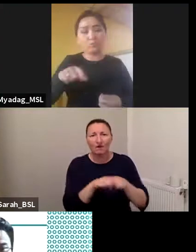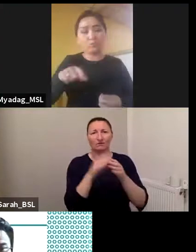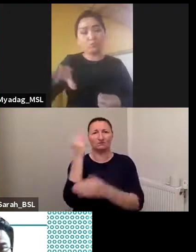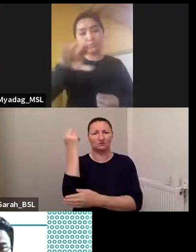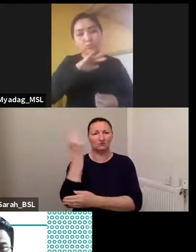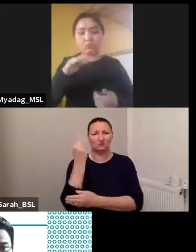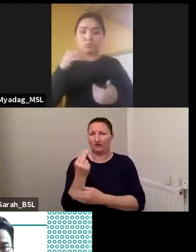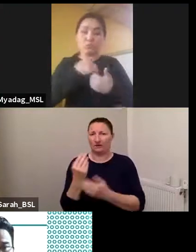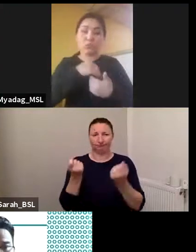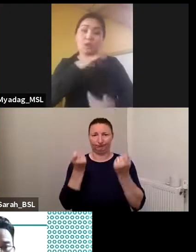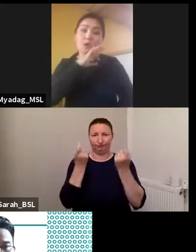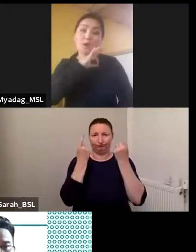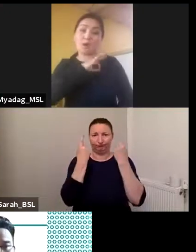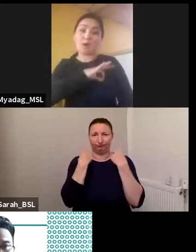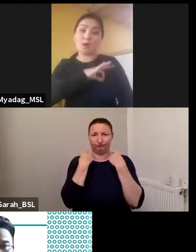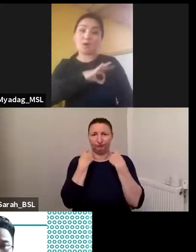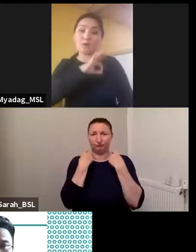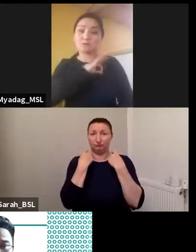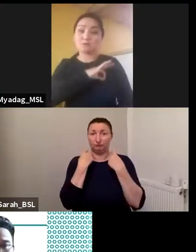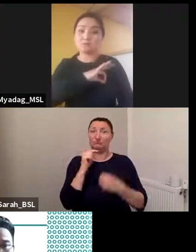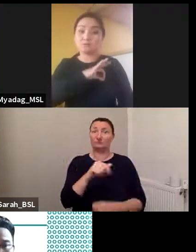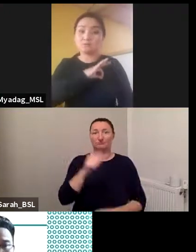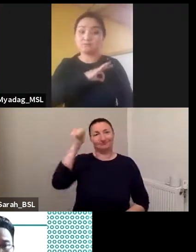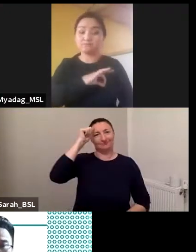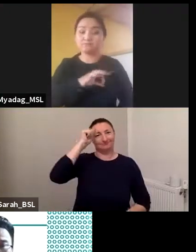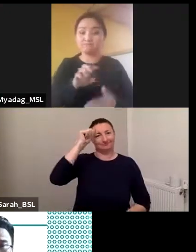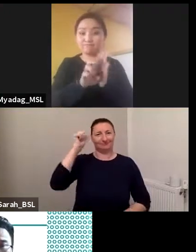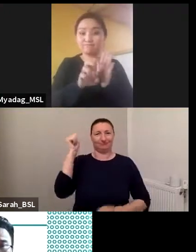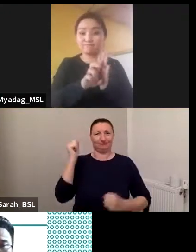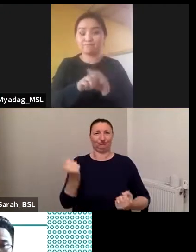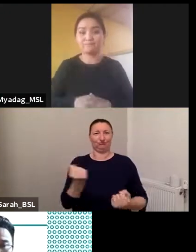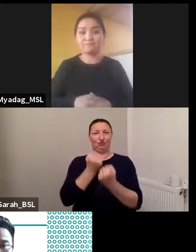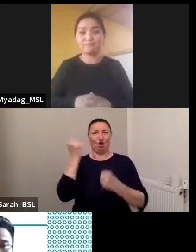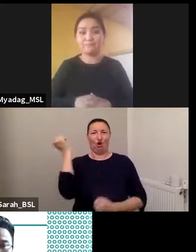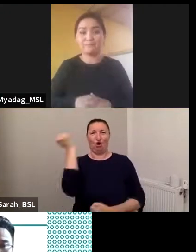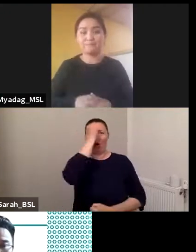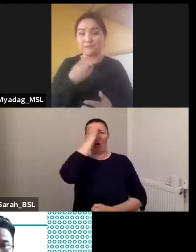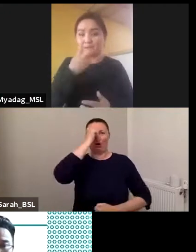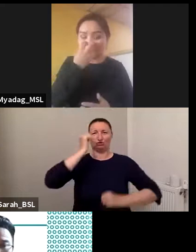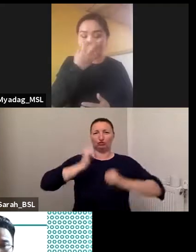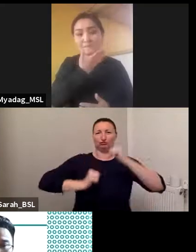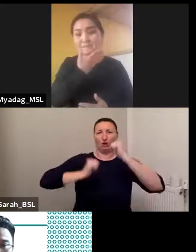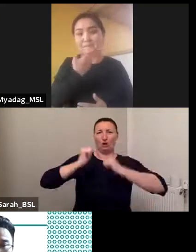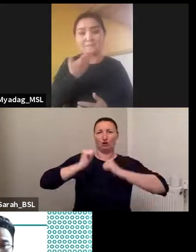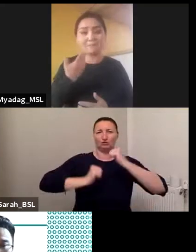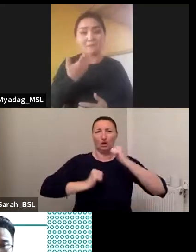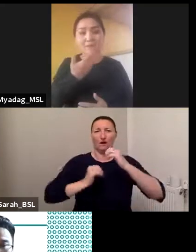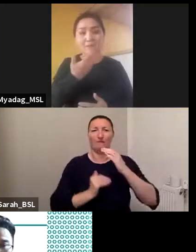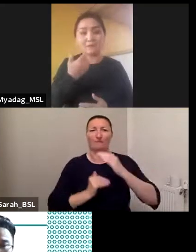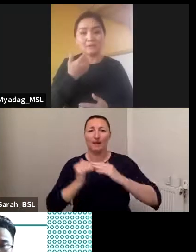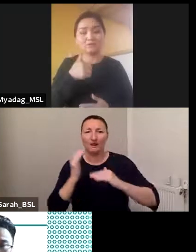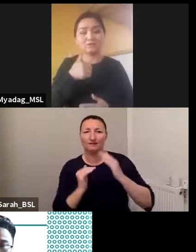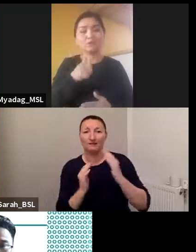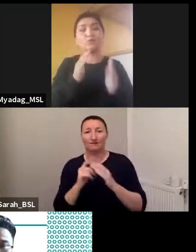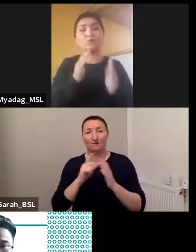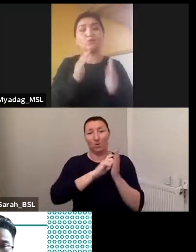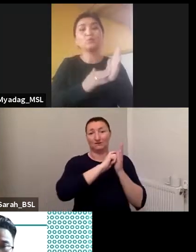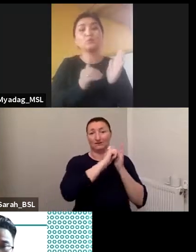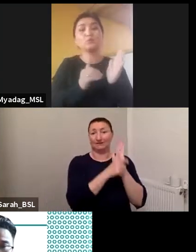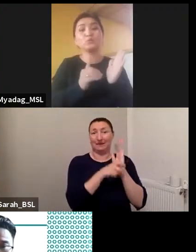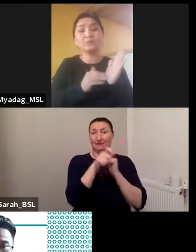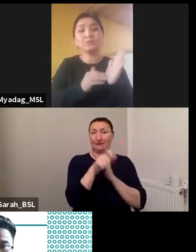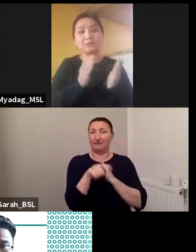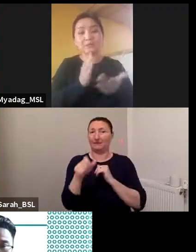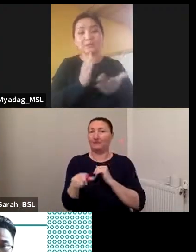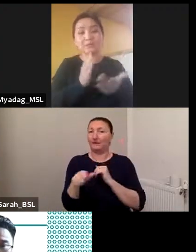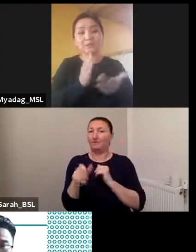гэдгийг маань бас нөгөө нэг олж харахгүй байгаа тань л да бас. Тэгэхээр нөгөө нэг налуу замууд маань бас хэрэгцээ шаардлага